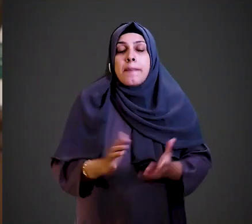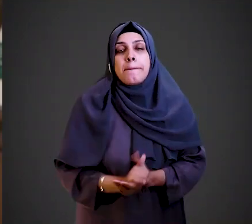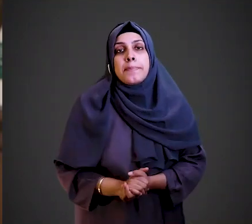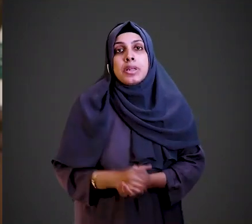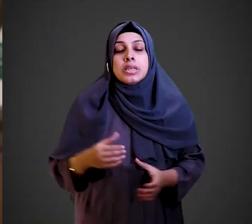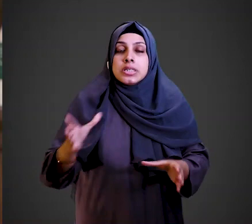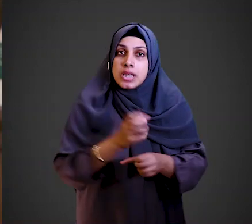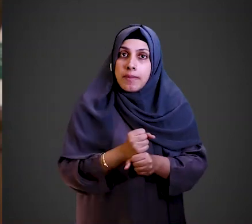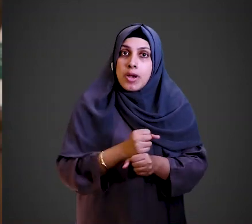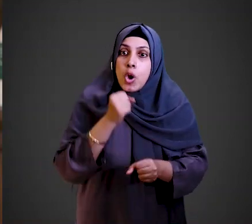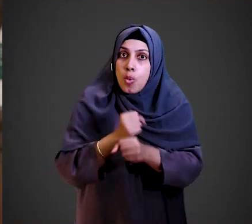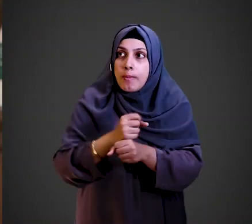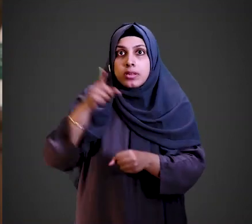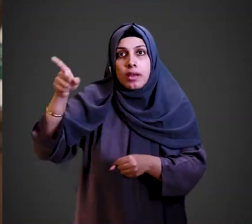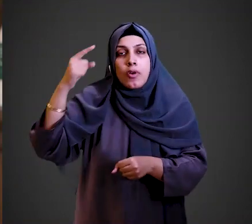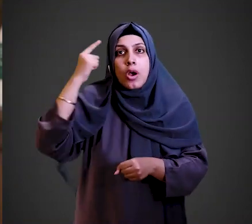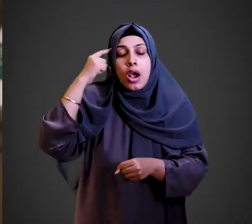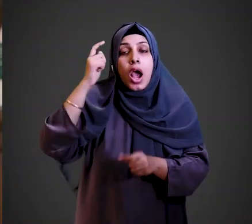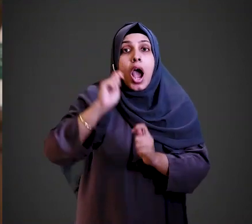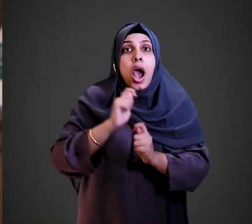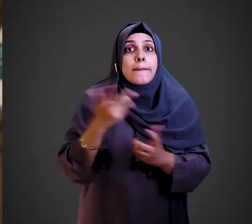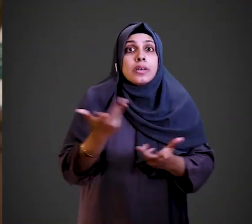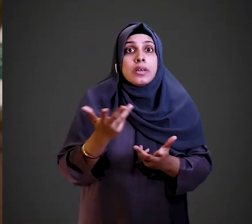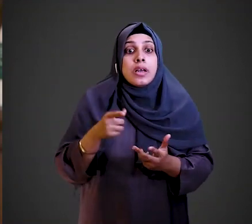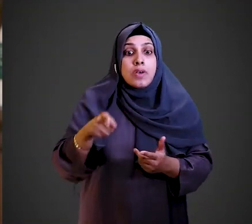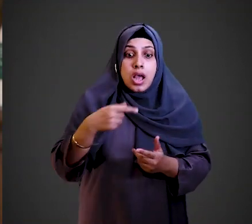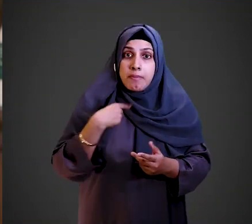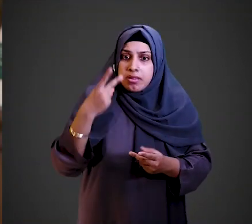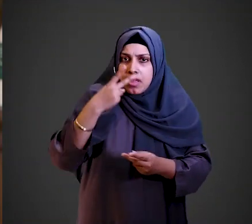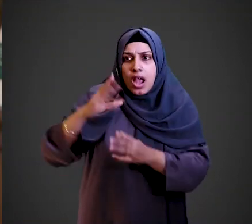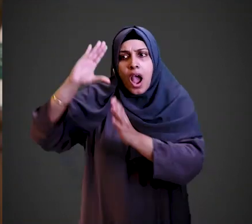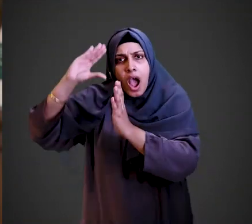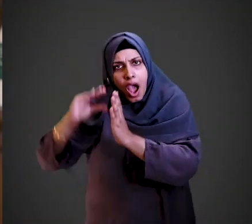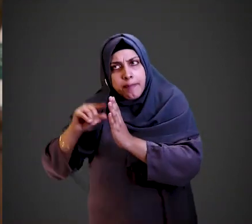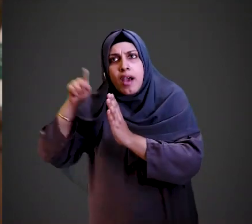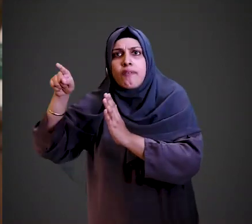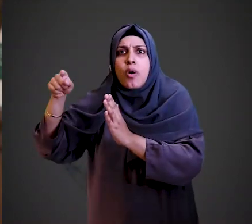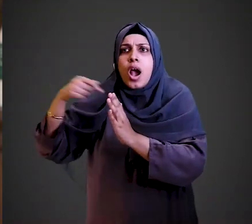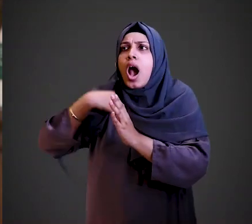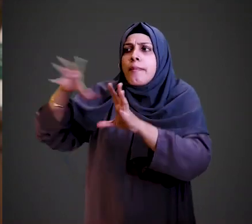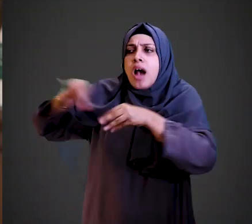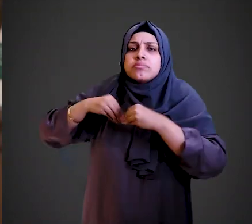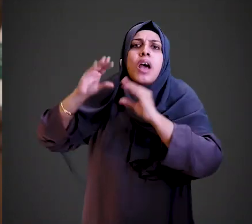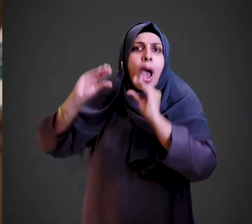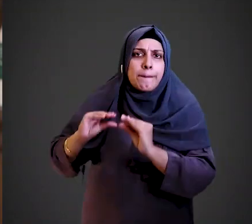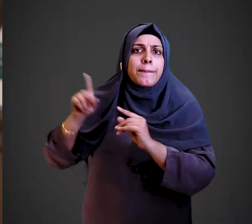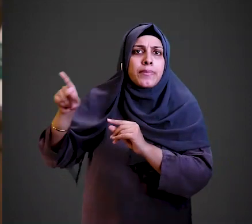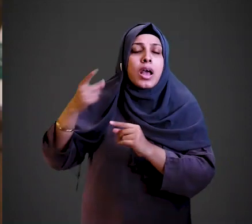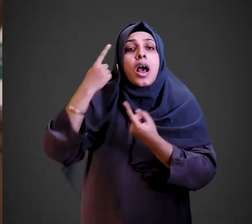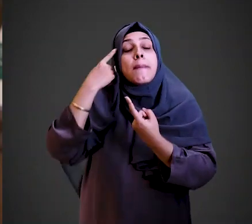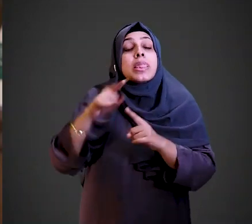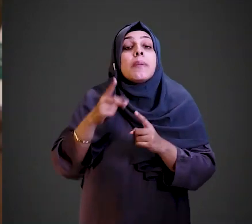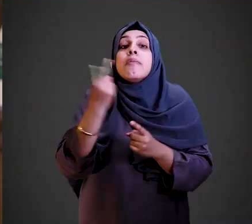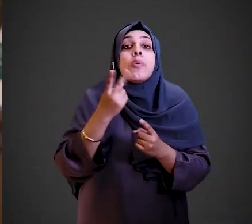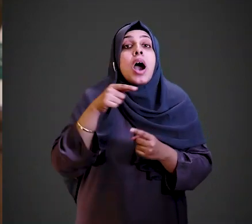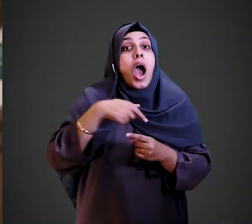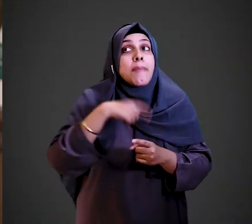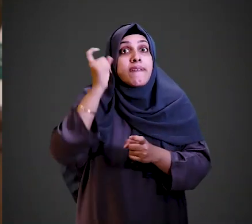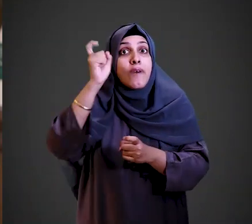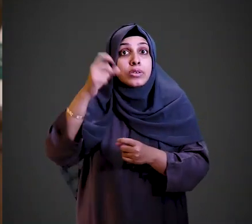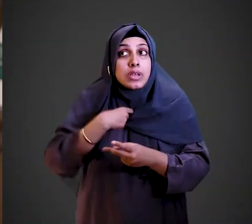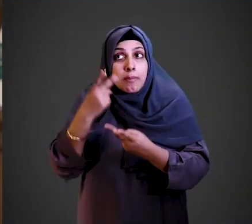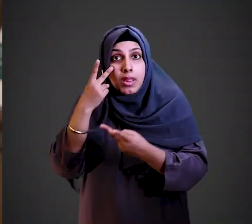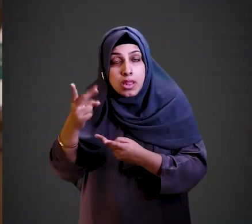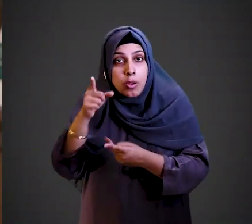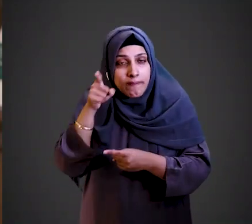ایسا حصہ ہے جہاں پر حکومت کا رول ہم قدرے کم برداشت کر سکتے ہیں. جیسے کہ اگر ہم ڈیفینس کی بات کریں